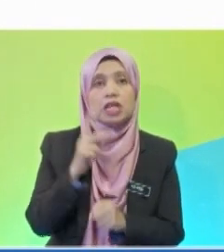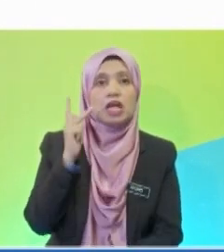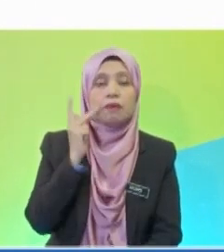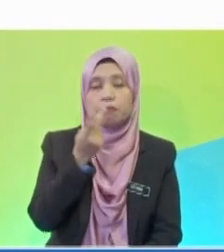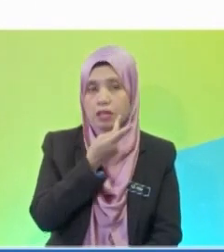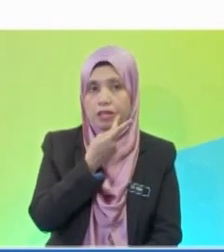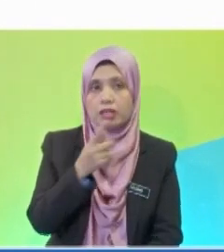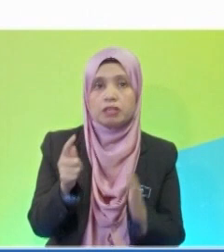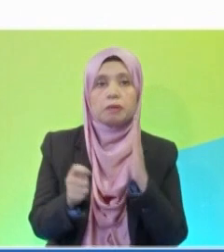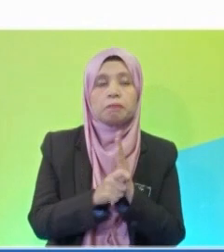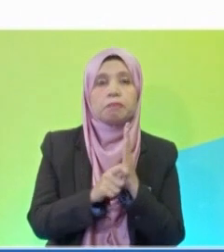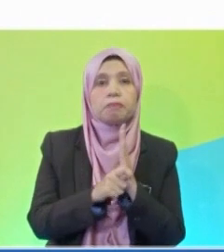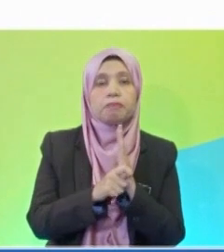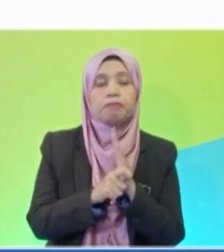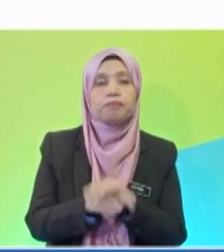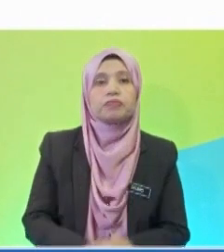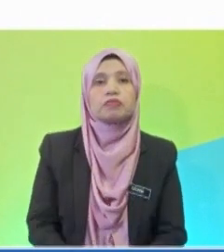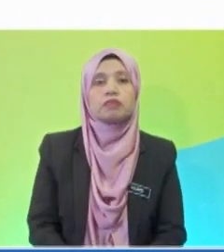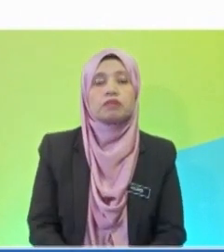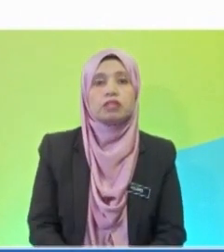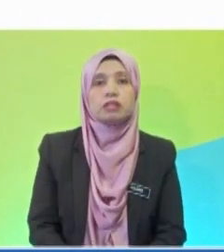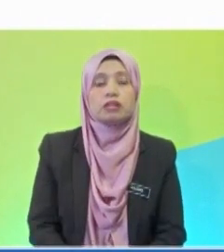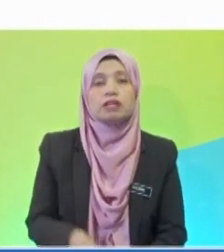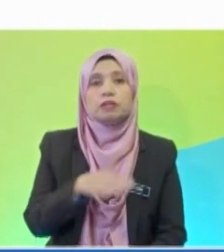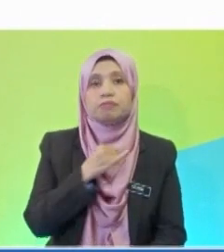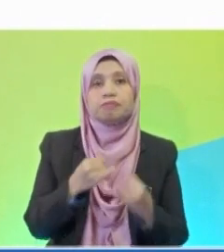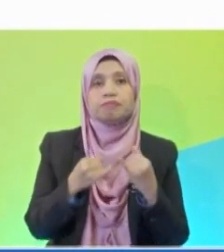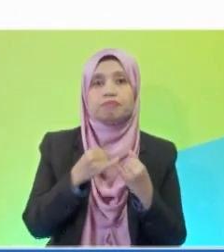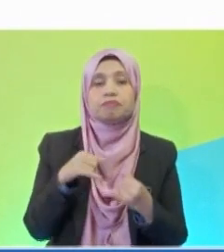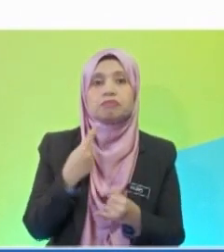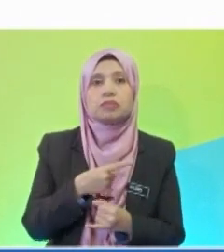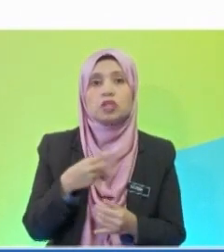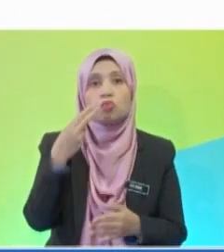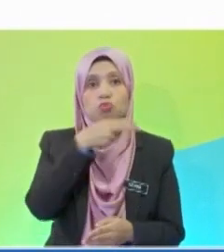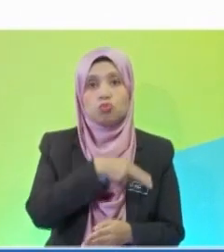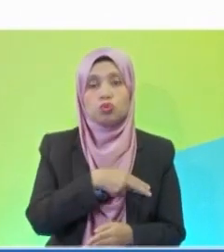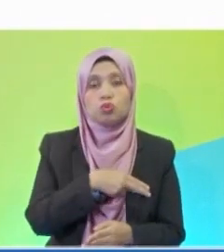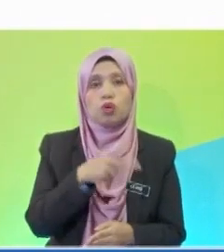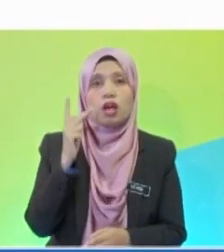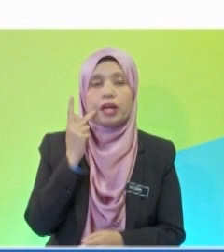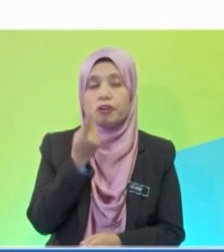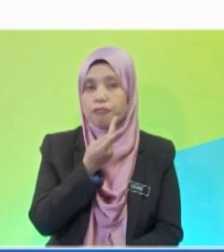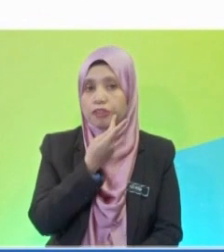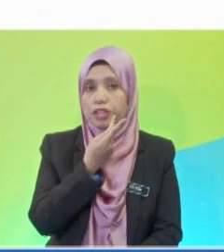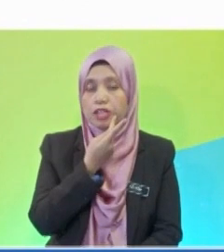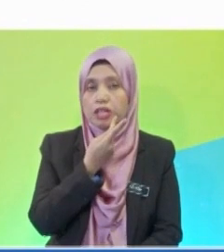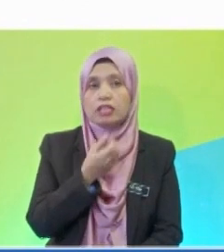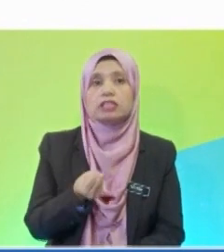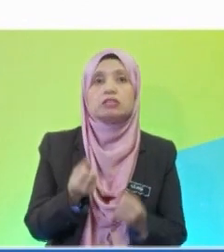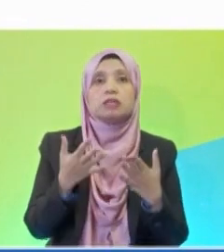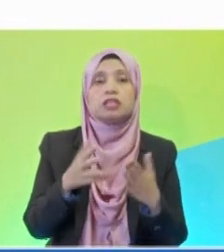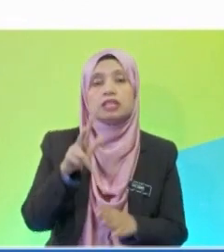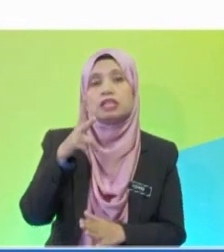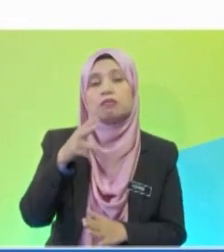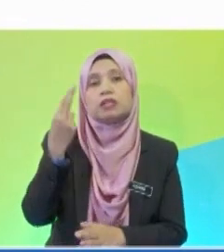jadi kita tambahlah. Seperti itu. Dan akhirnya kita akan dapat untung kafeteria. Sebanyak